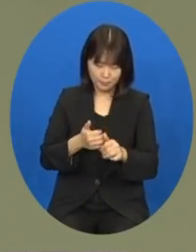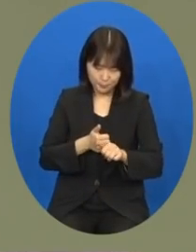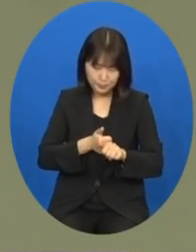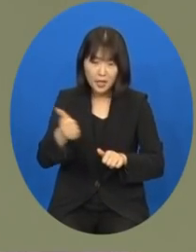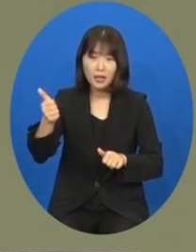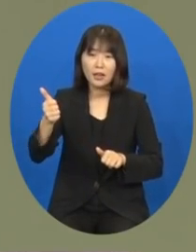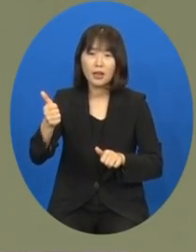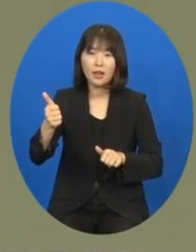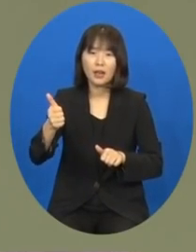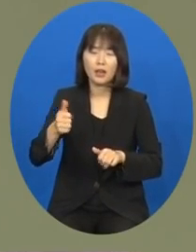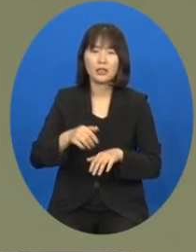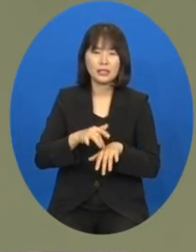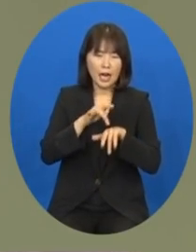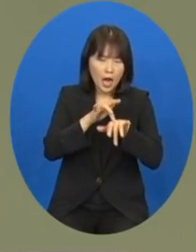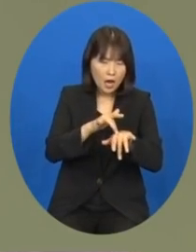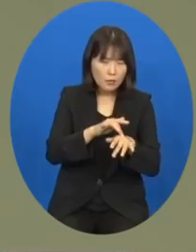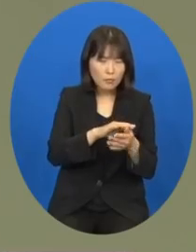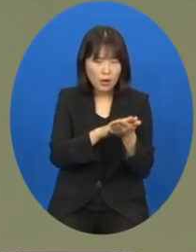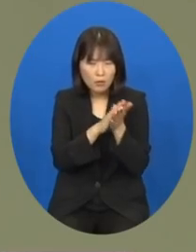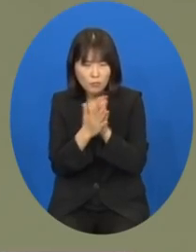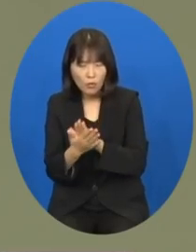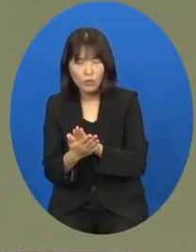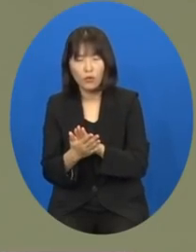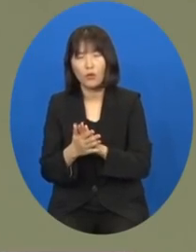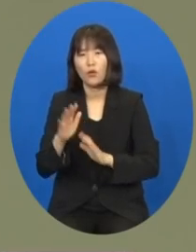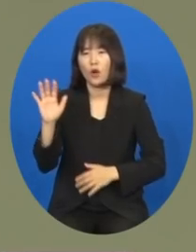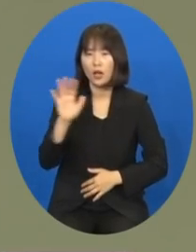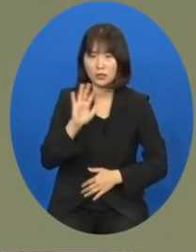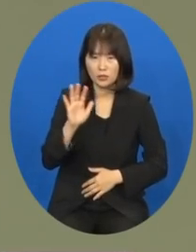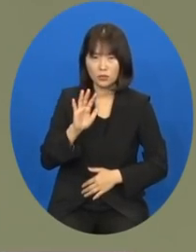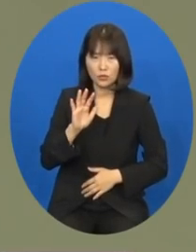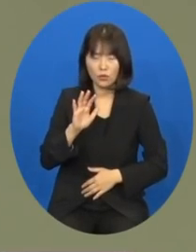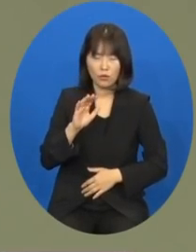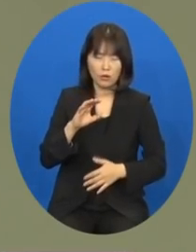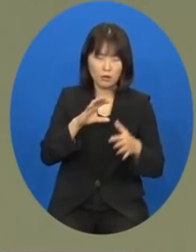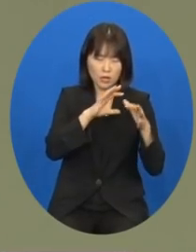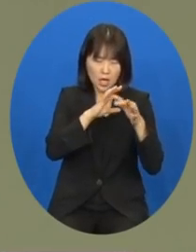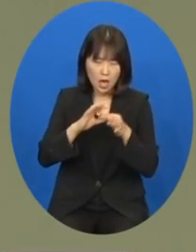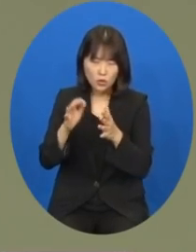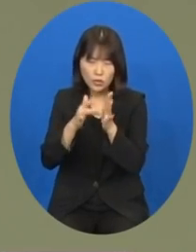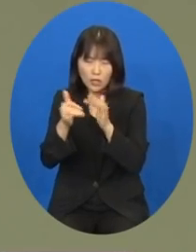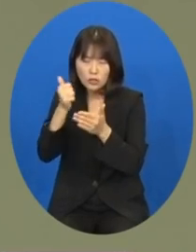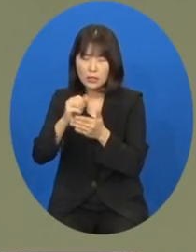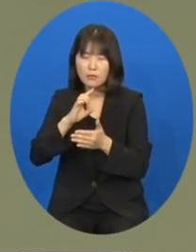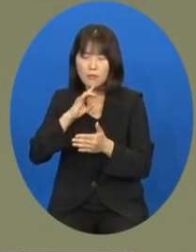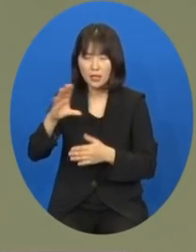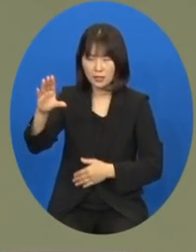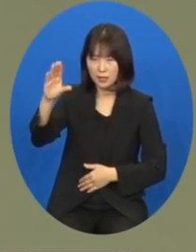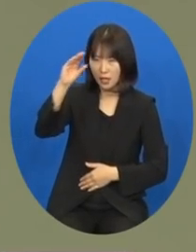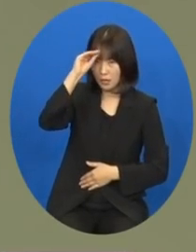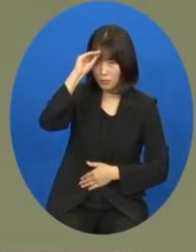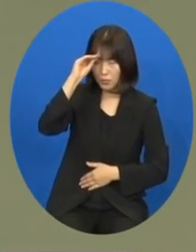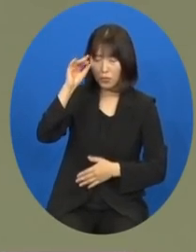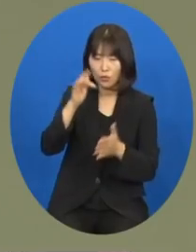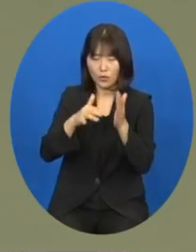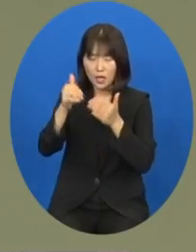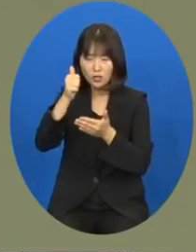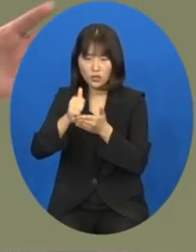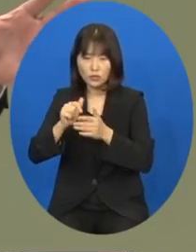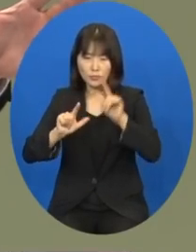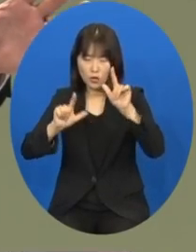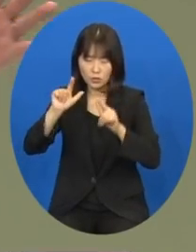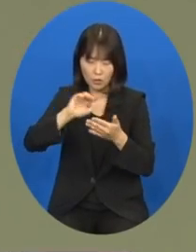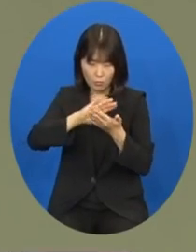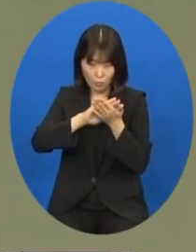악마와 대화 선거 차리라 가면 갈수록 예수님을 닮아 나고 예수님의 형상으로 변해 가서 결국에는